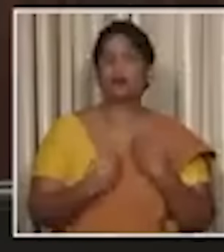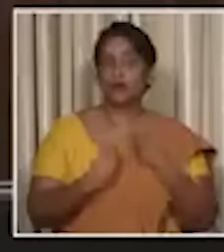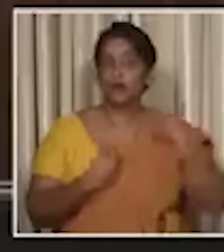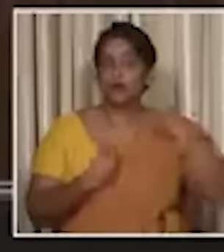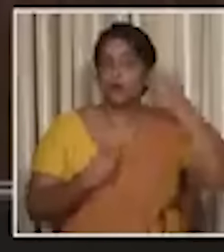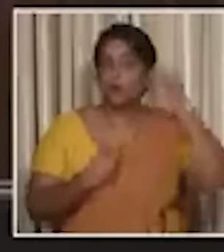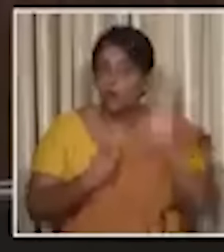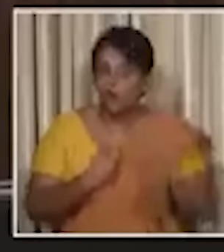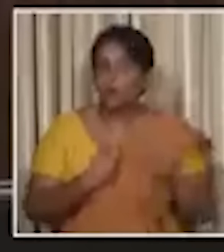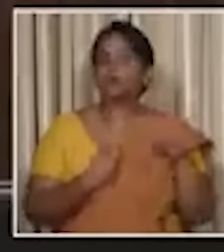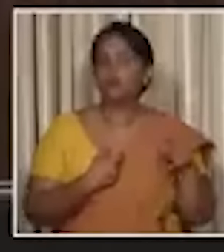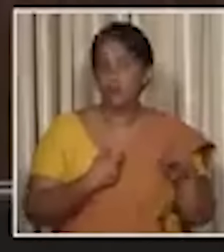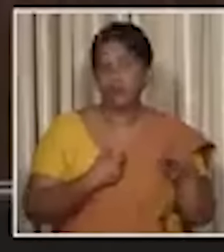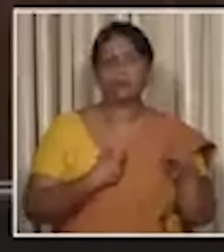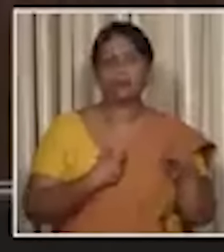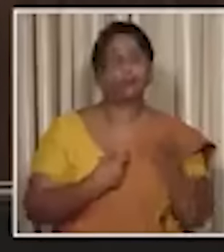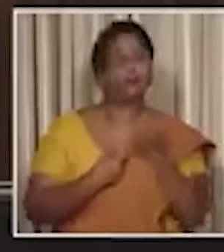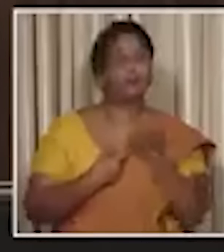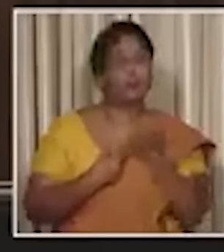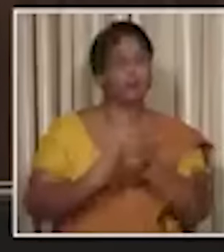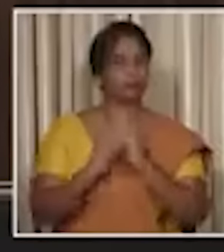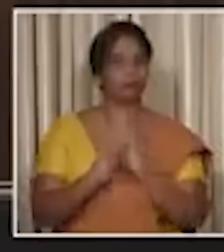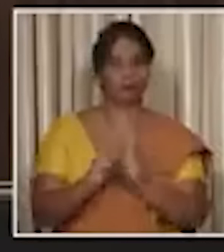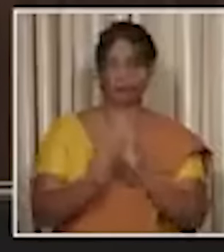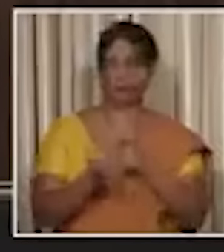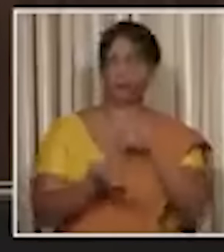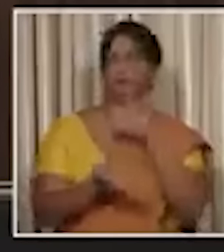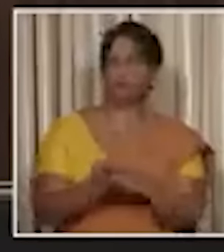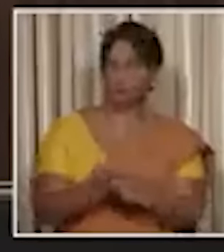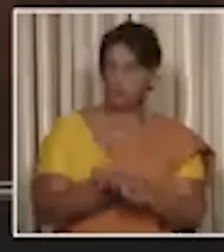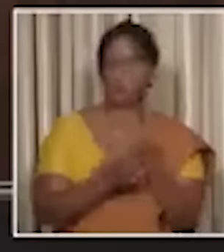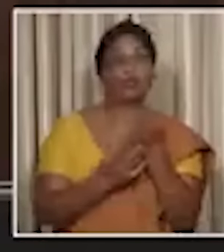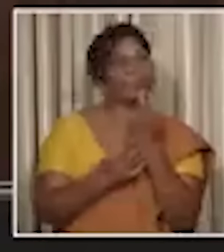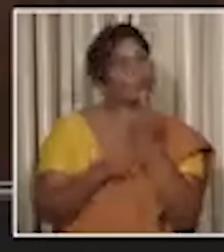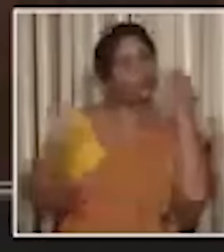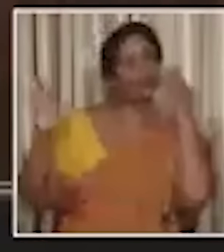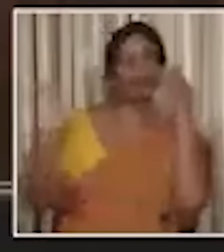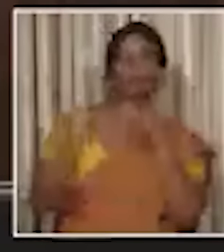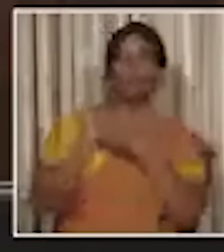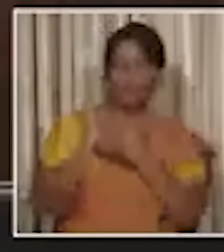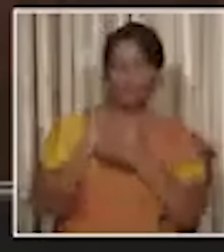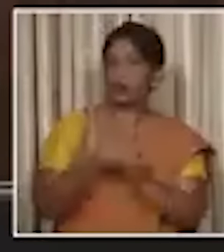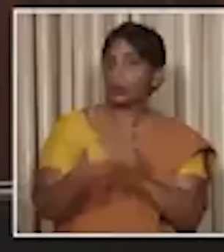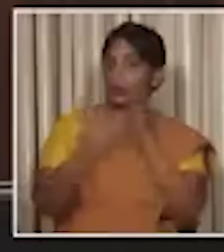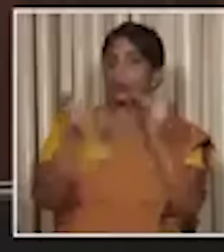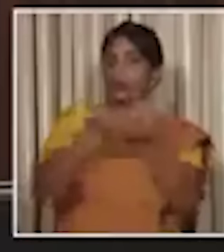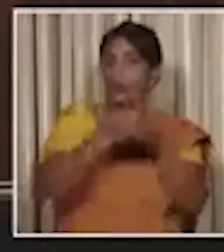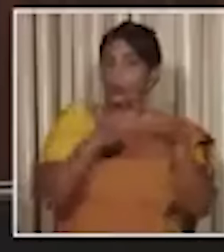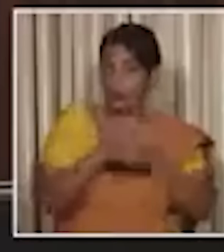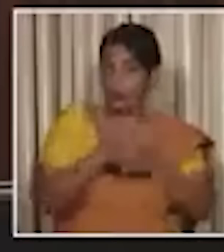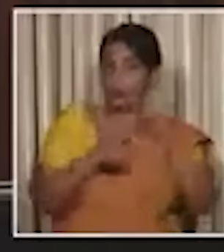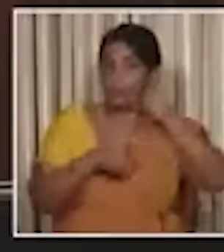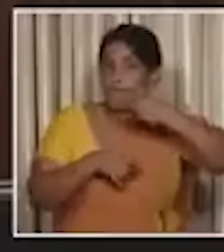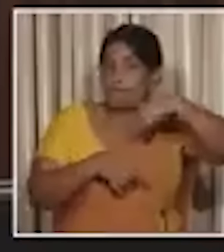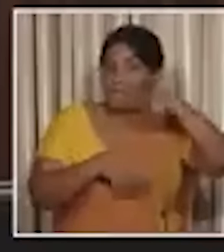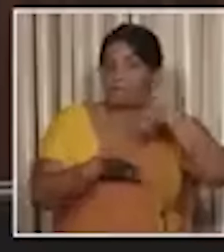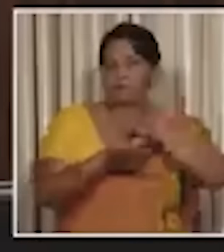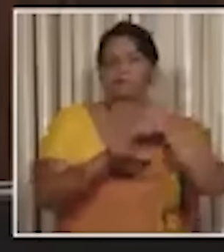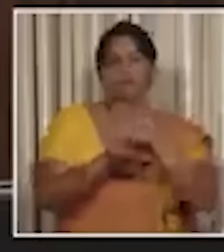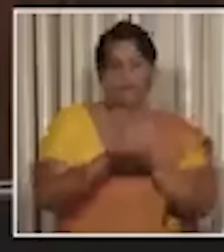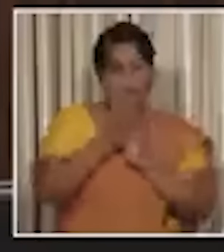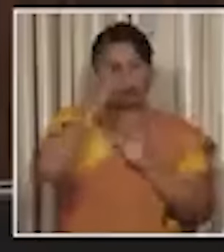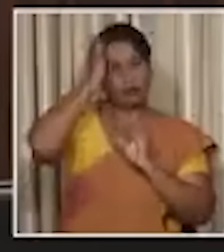நாங்கள் பெருக்கிட வேண்டும். அதே போல சந்தை கையாளுதல் தொடர்பாக எனக்கு ஒரு கொள்கை இருக்கின்றது. எங்களுக்கு தெரியும் எமது நாட்டில் பெரிய பாரியதொரு சந்தை